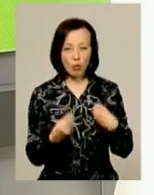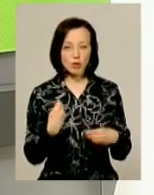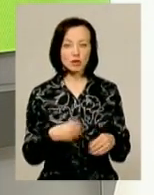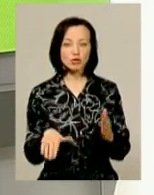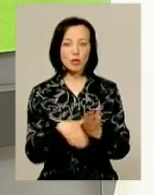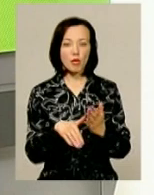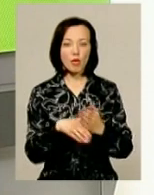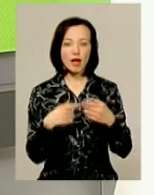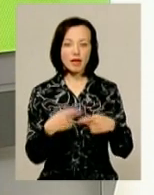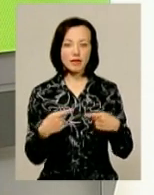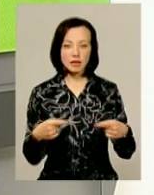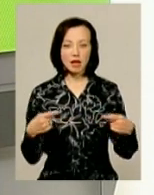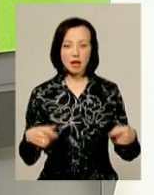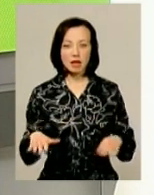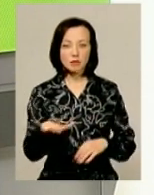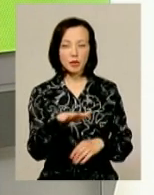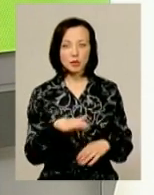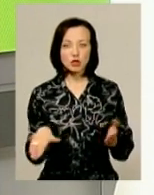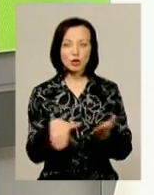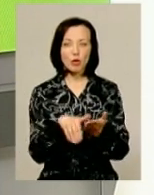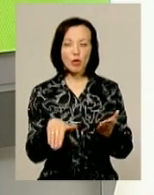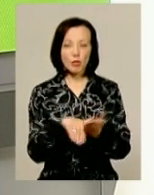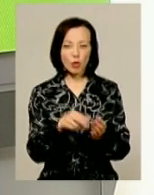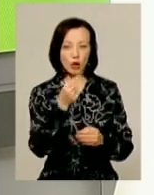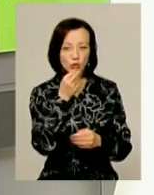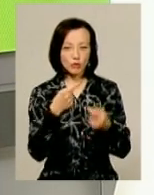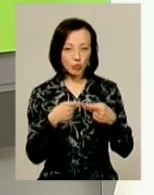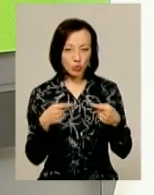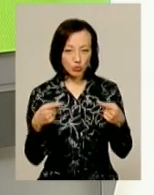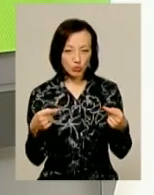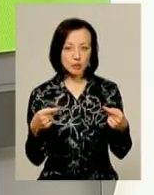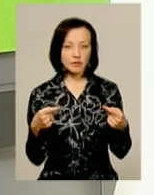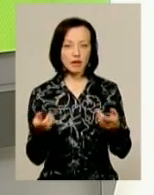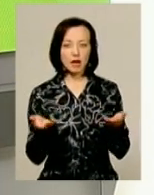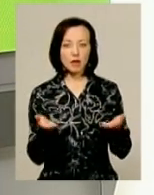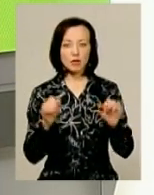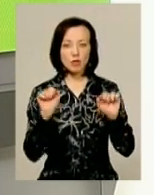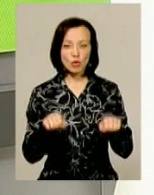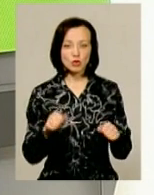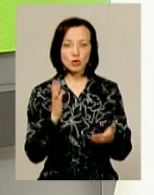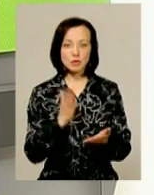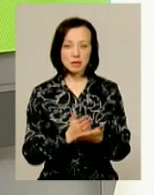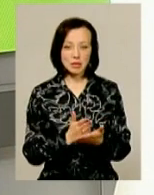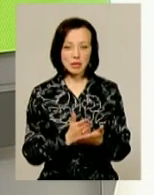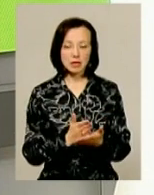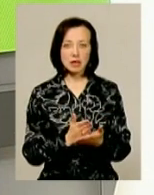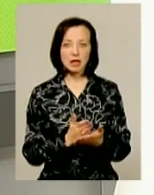допомогою інвентаря з приміщень, з допомогою харчових продуктів, які можуть містити збудника